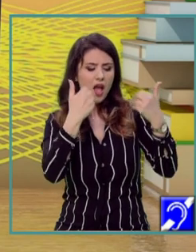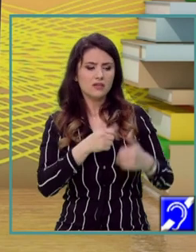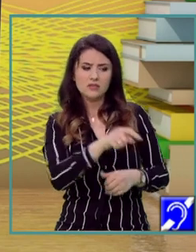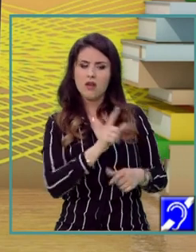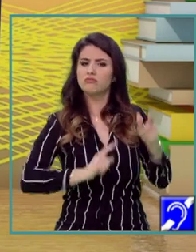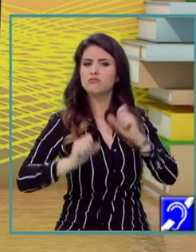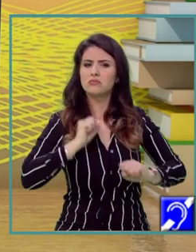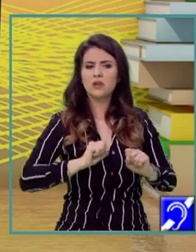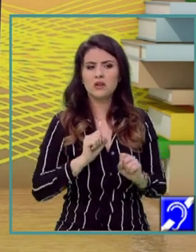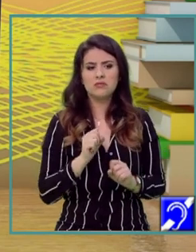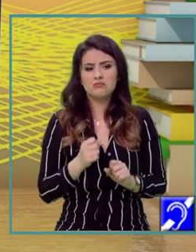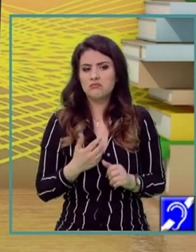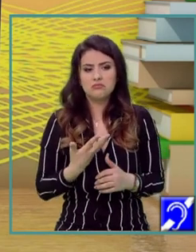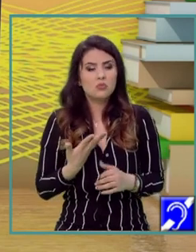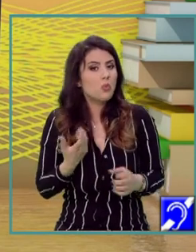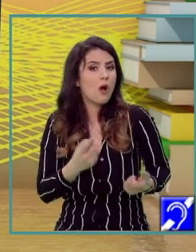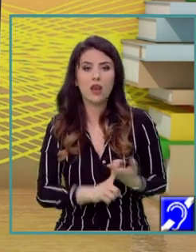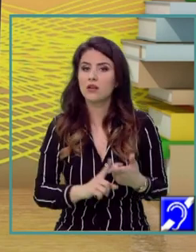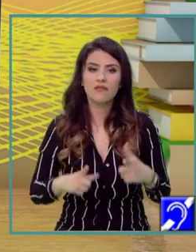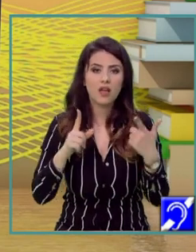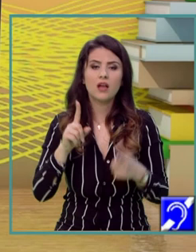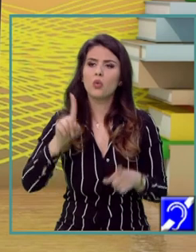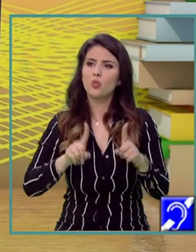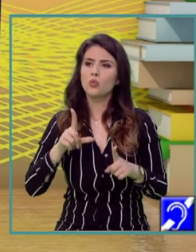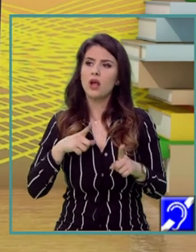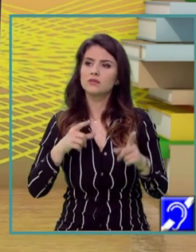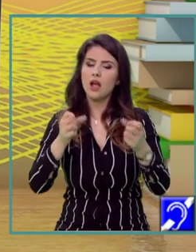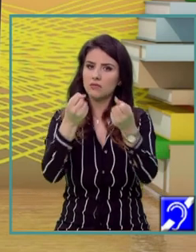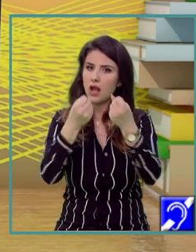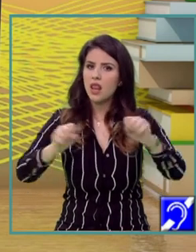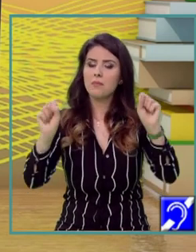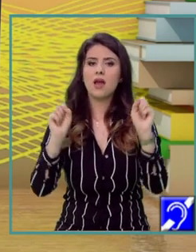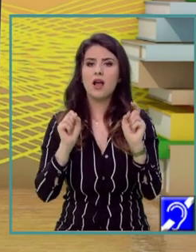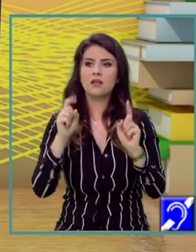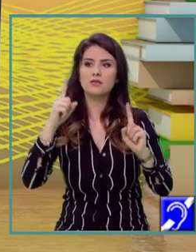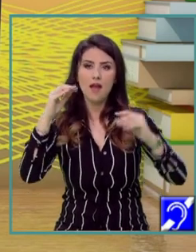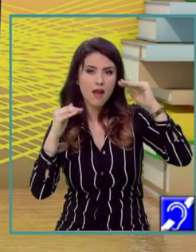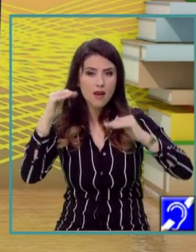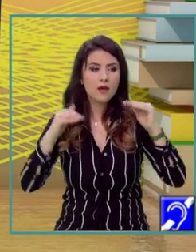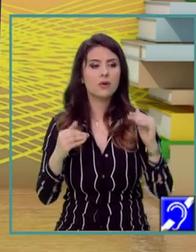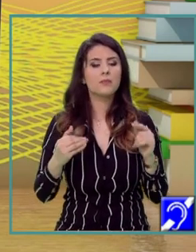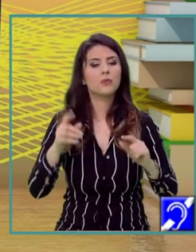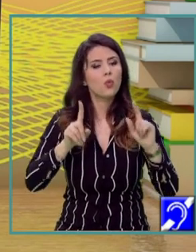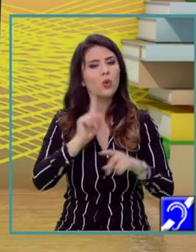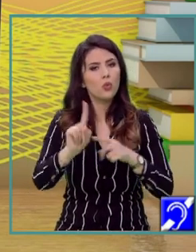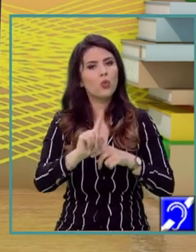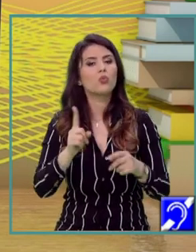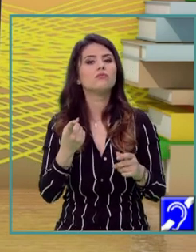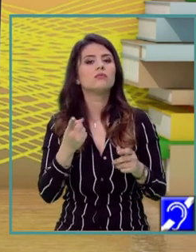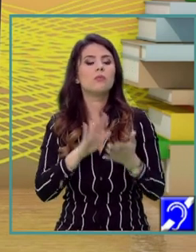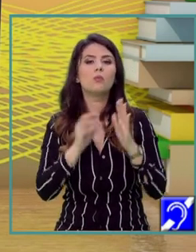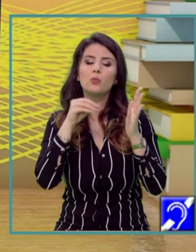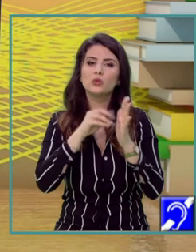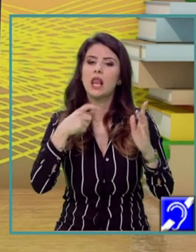totul pare echilibrată pare a fi un final închis în care lucrurile par a fi puse la punct ă